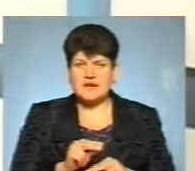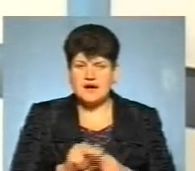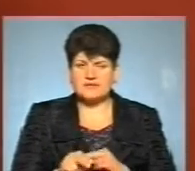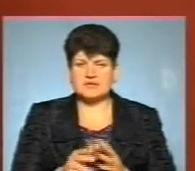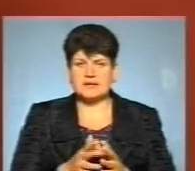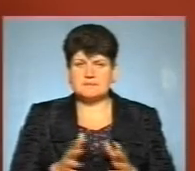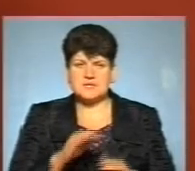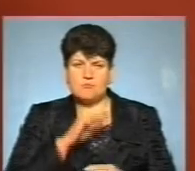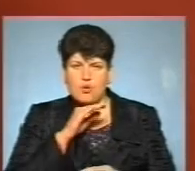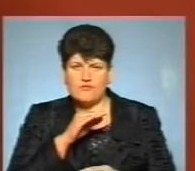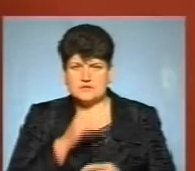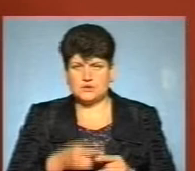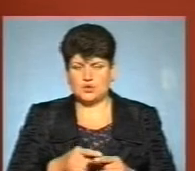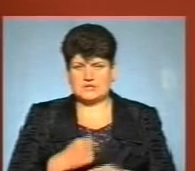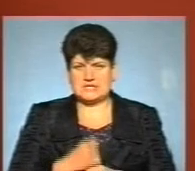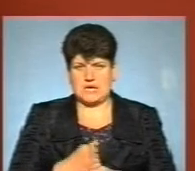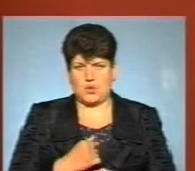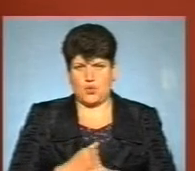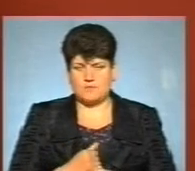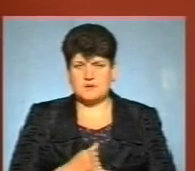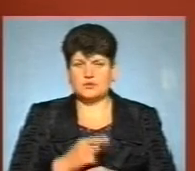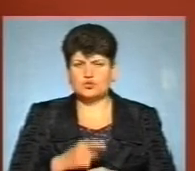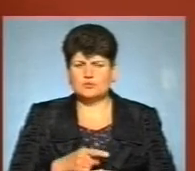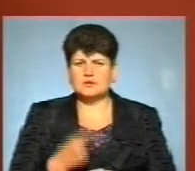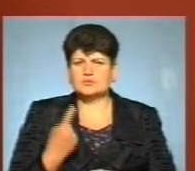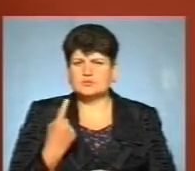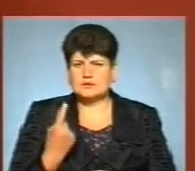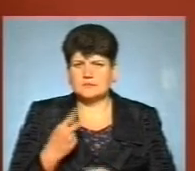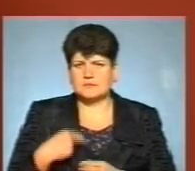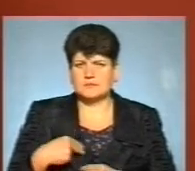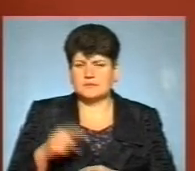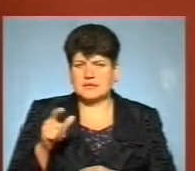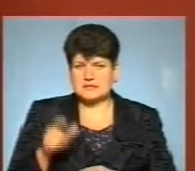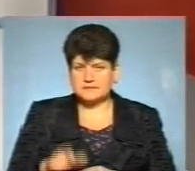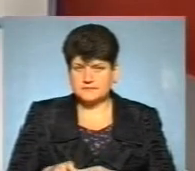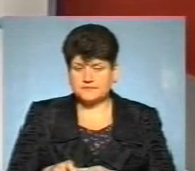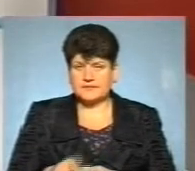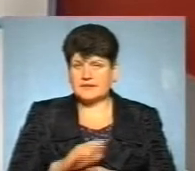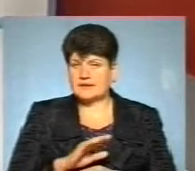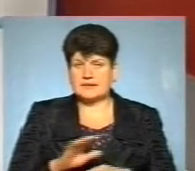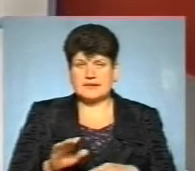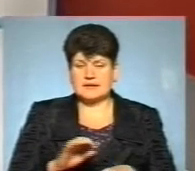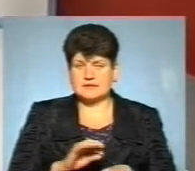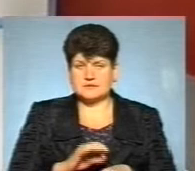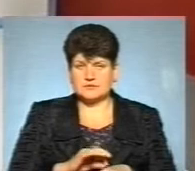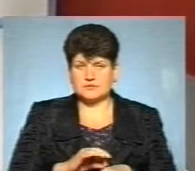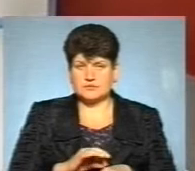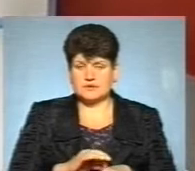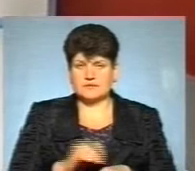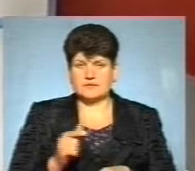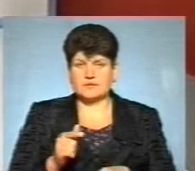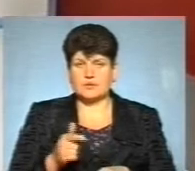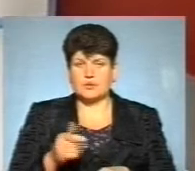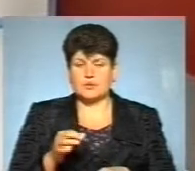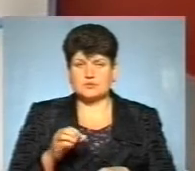найбільш професійно це роблять. І тому жоден із цих працівників, до речі, як не захворів гострою формою, так